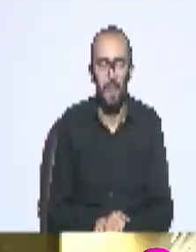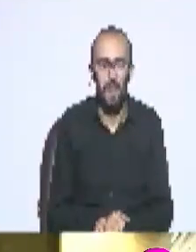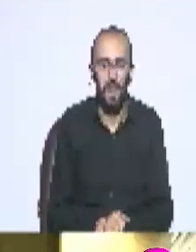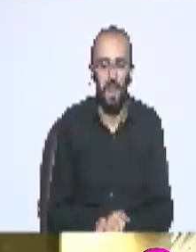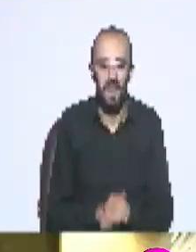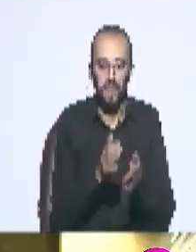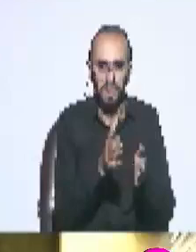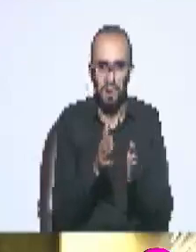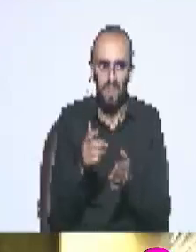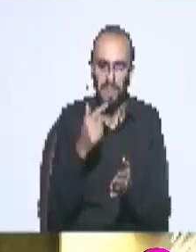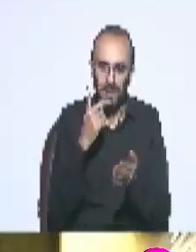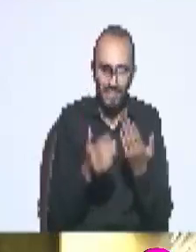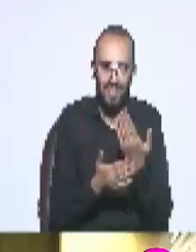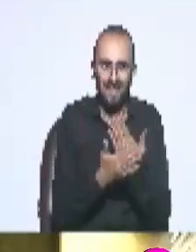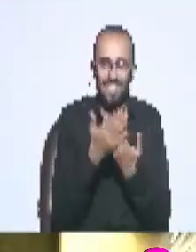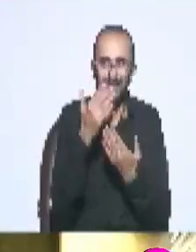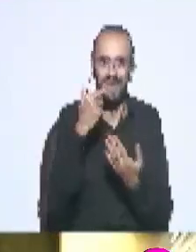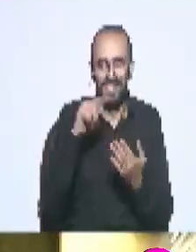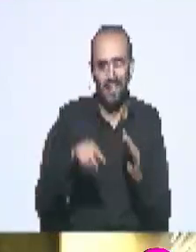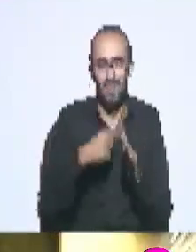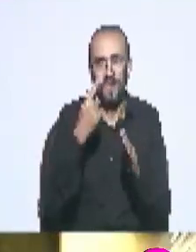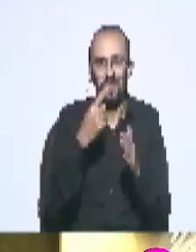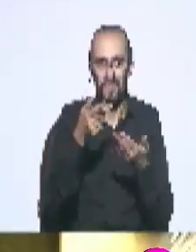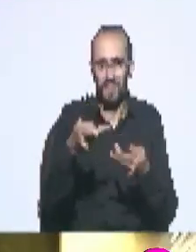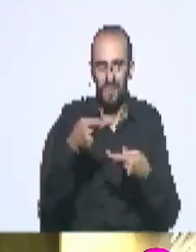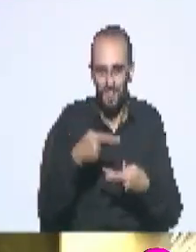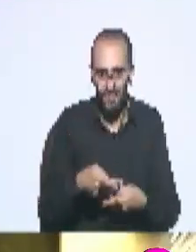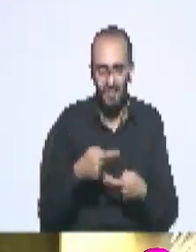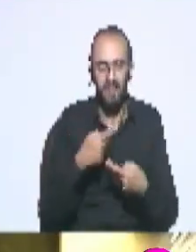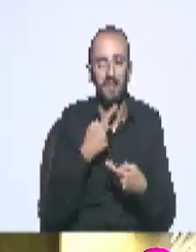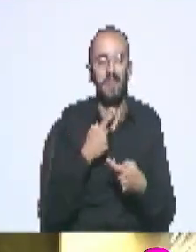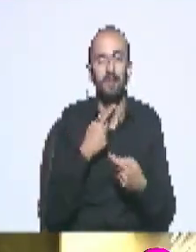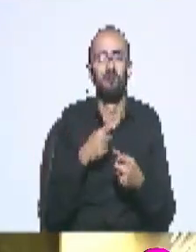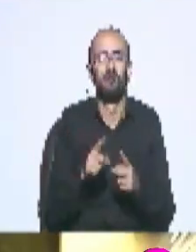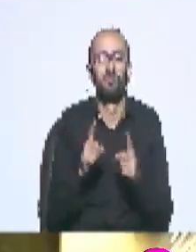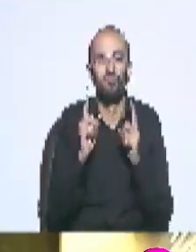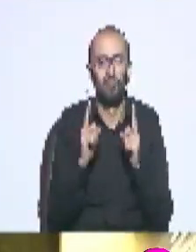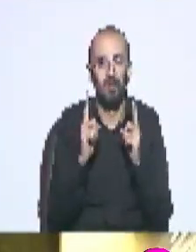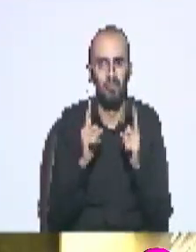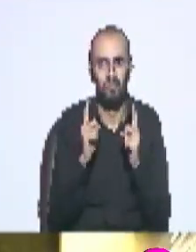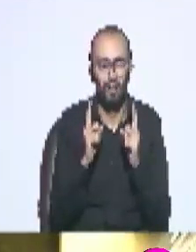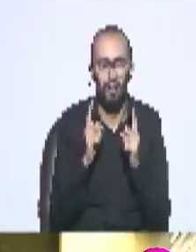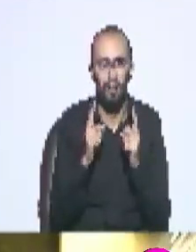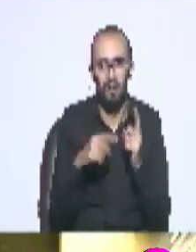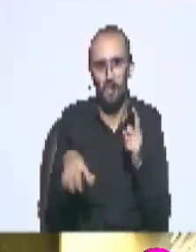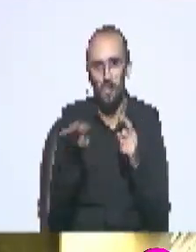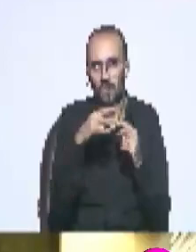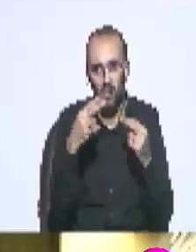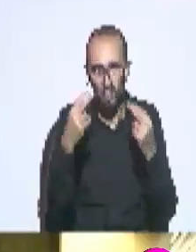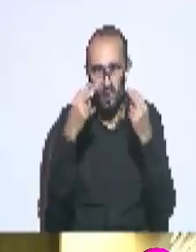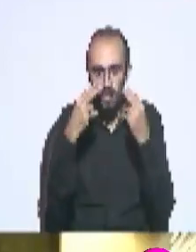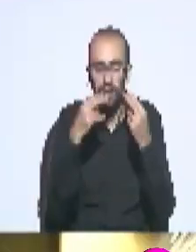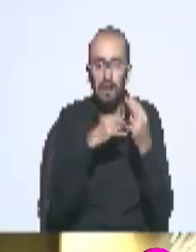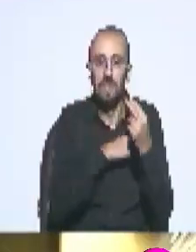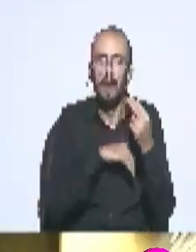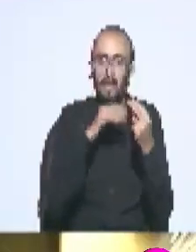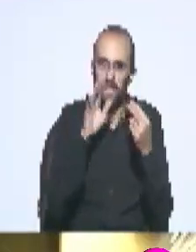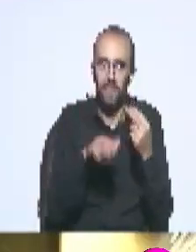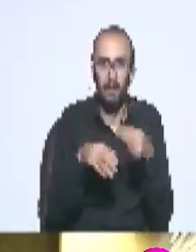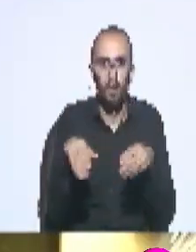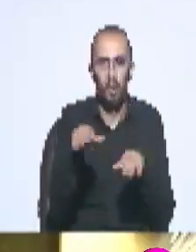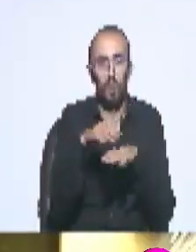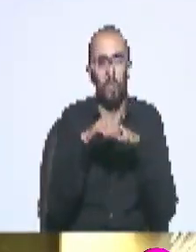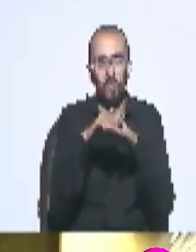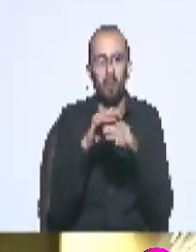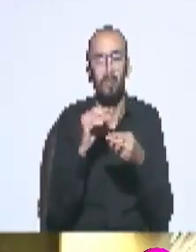خلاص بدانا النهارده اول يوم في السنه وحضرتك معانا طبعا بنتمنى كده ان احنا ايه يعني نقدم للناس روشيت